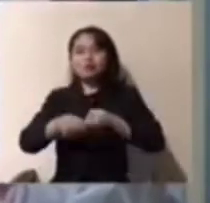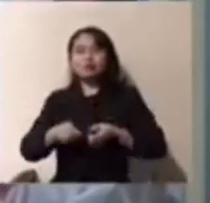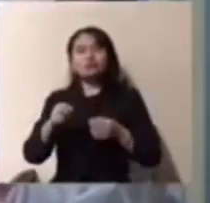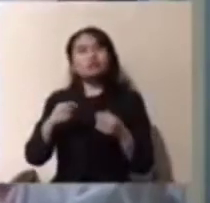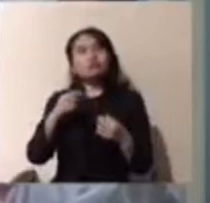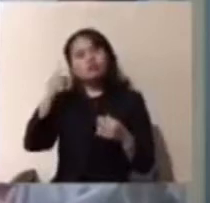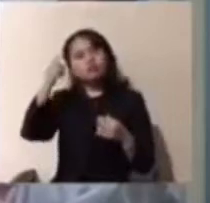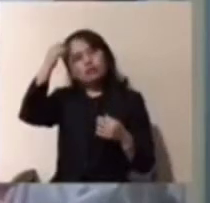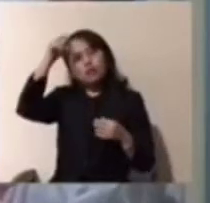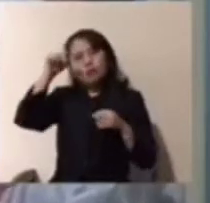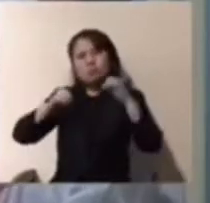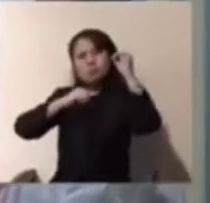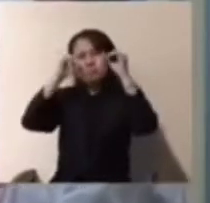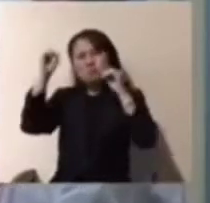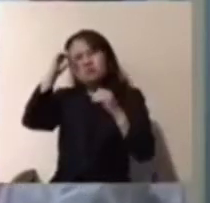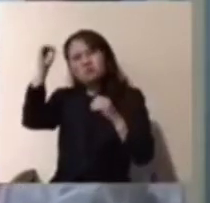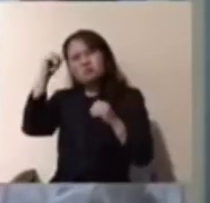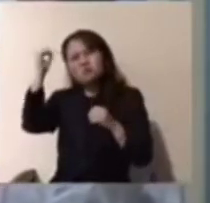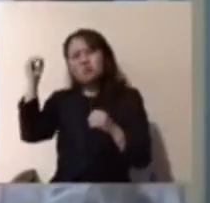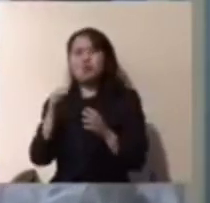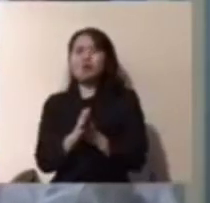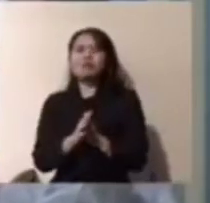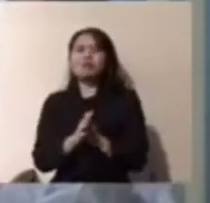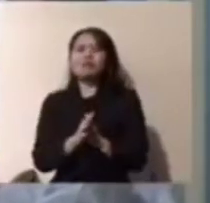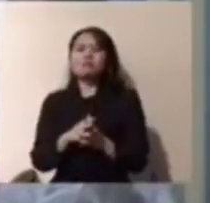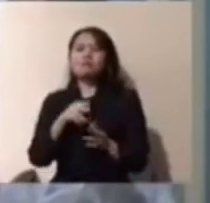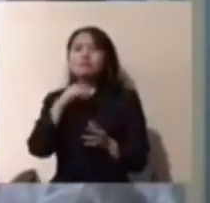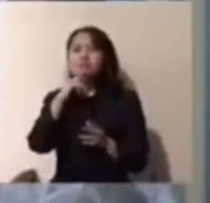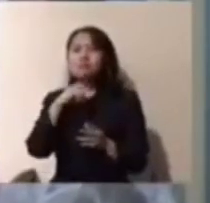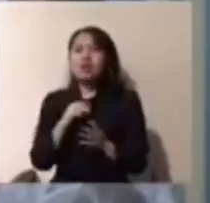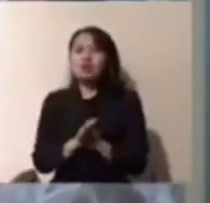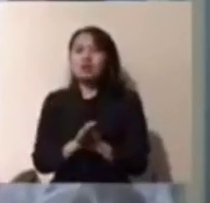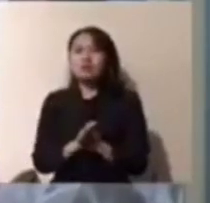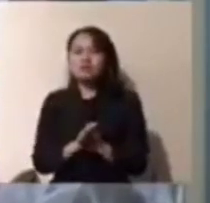keheran-heranan memikirkan apa yang terjadi.